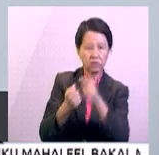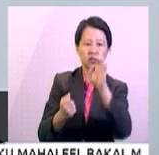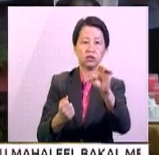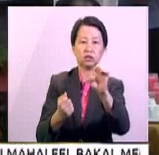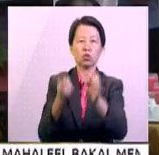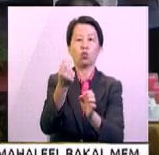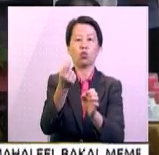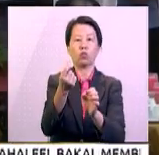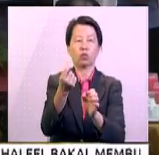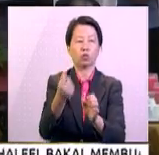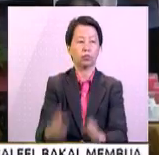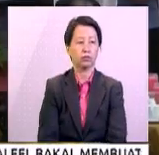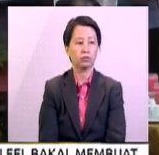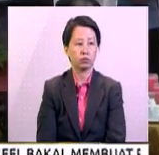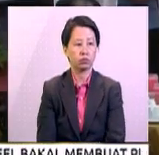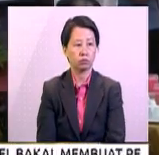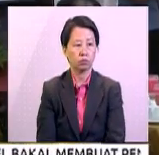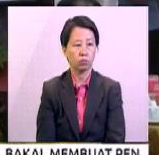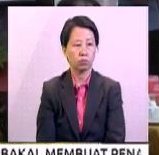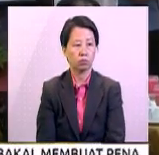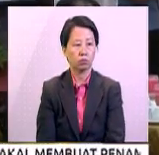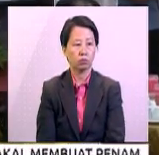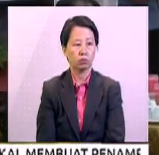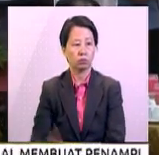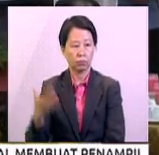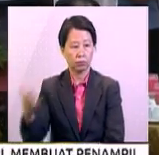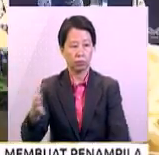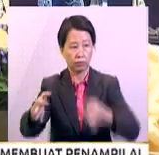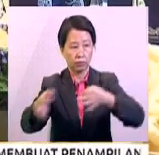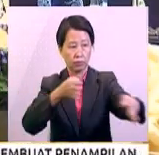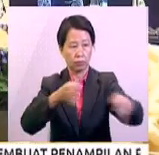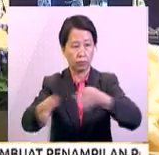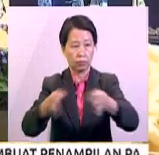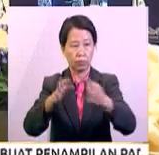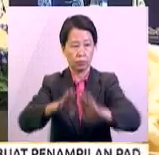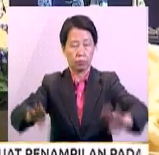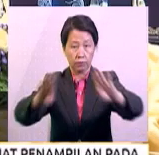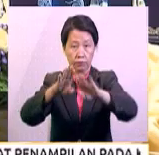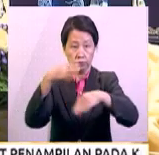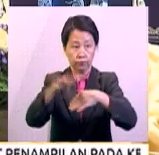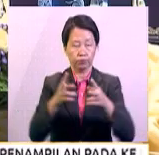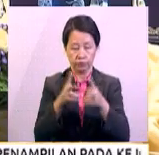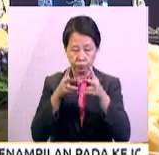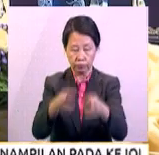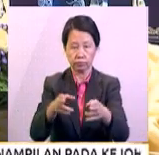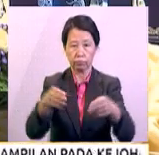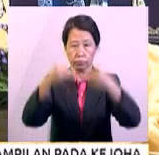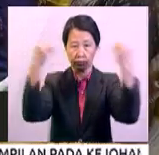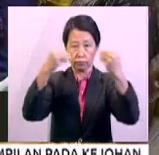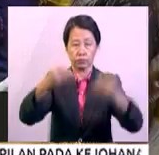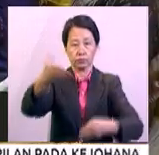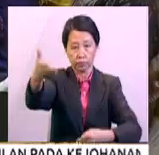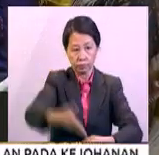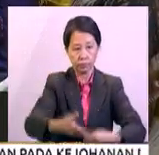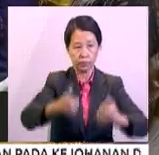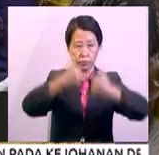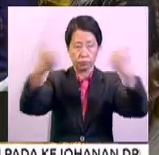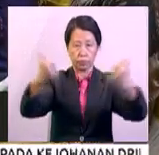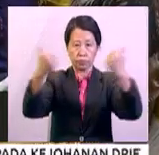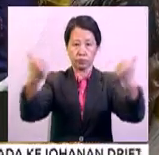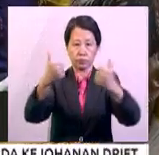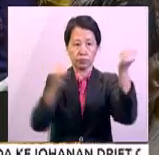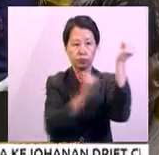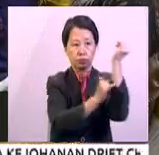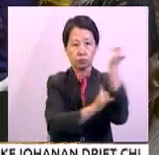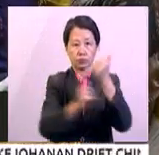ini. Kerjasama yang padu kepada... Beliau menjelaskannya kepada pemberita selepas merasmikan Majlis Jamuan Aidilfitri